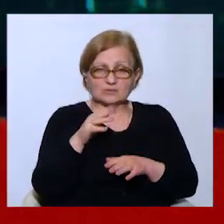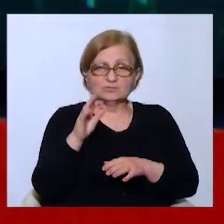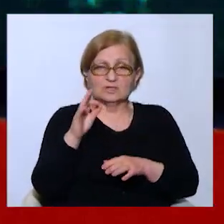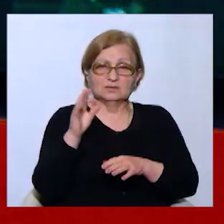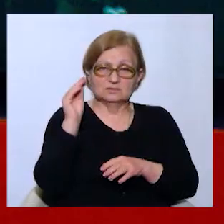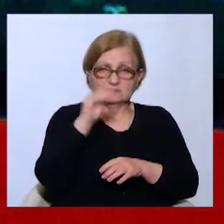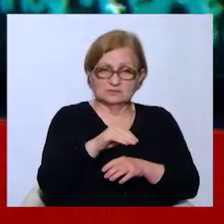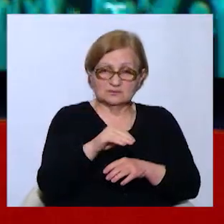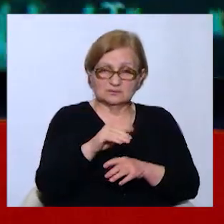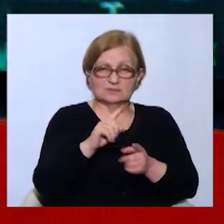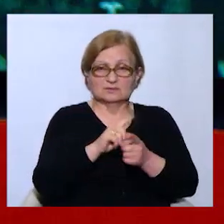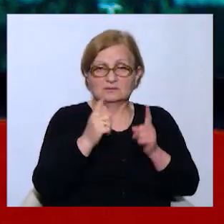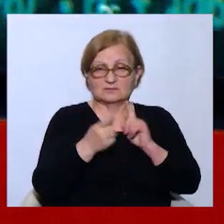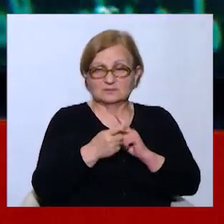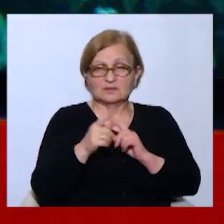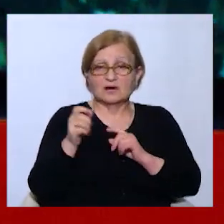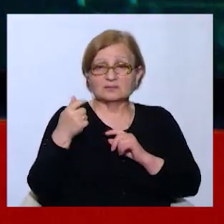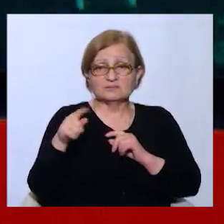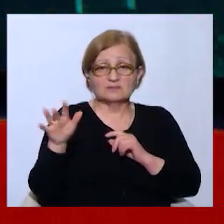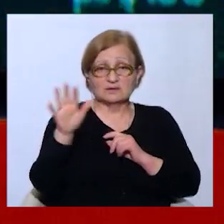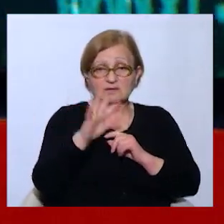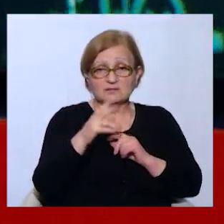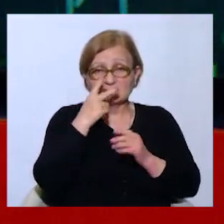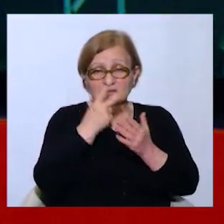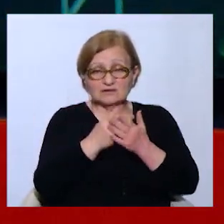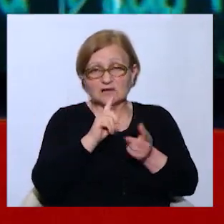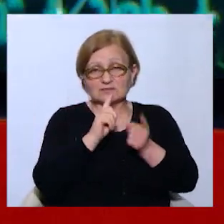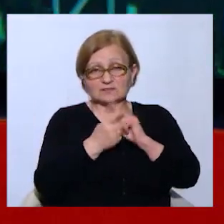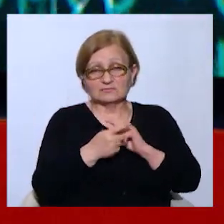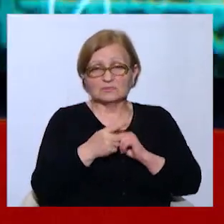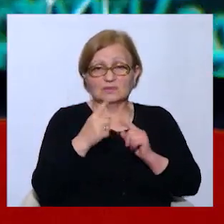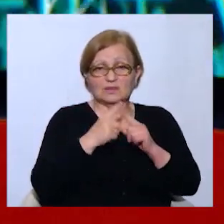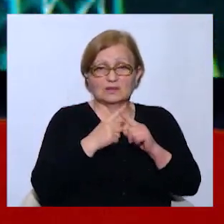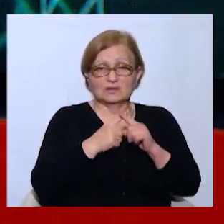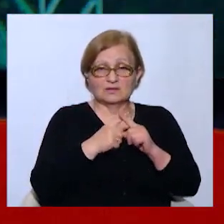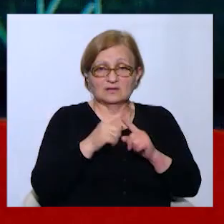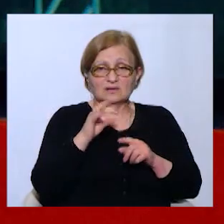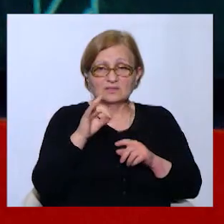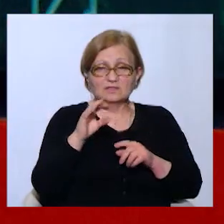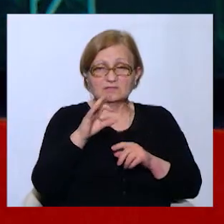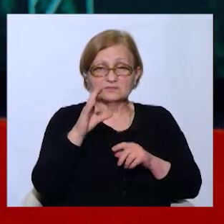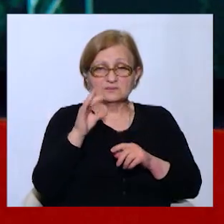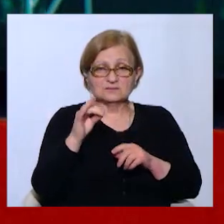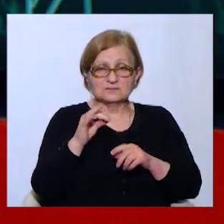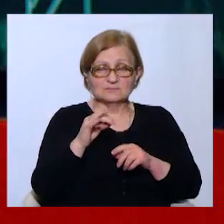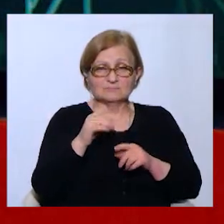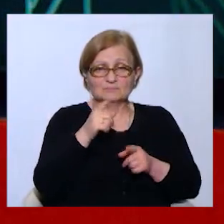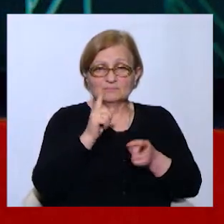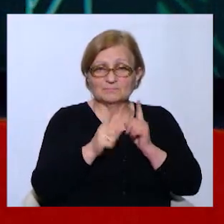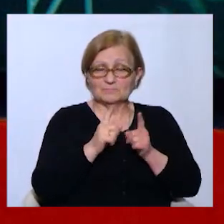ლათინურმა ფუძის ერემა გადათარგმნეს როგორც X-ი და თეორიულად აი ეს არის X-ის ისტორია. ანუ